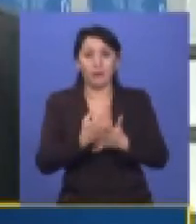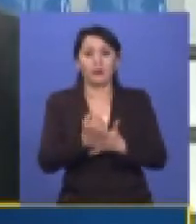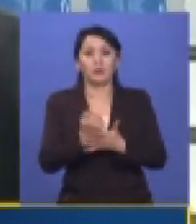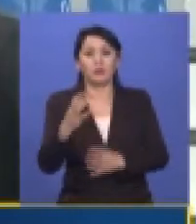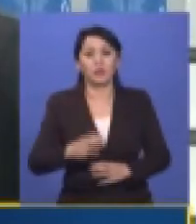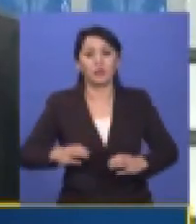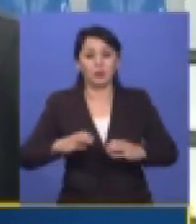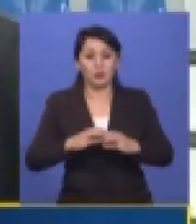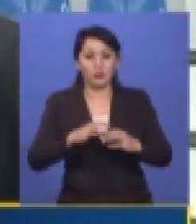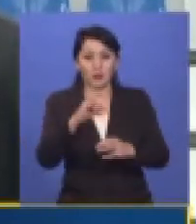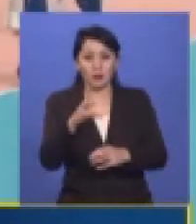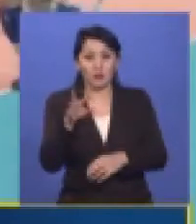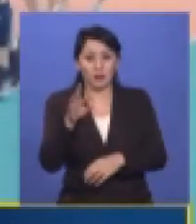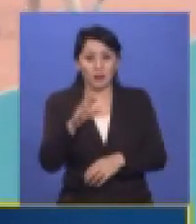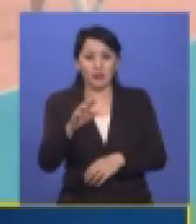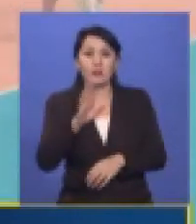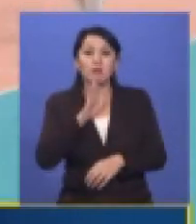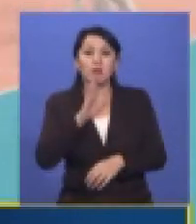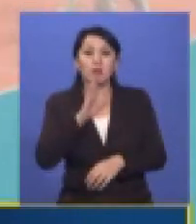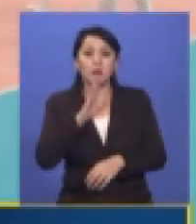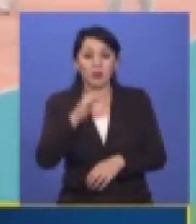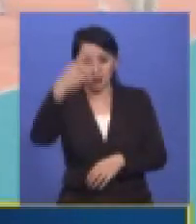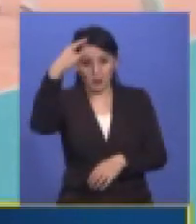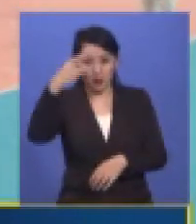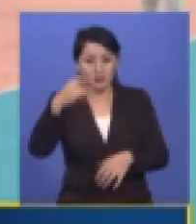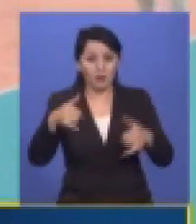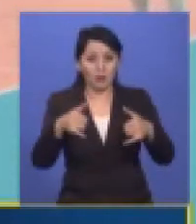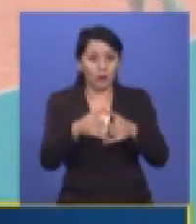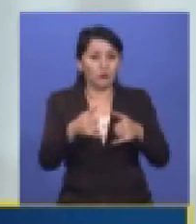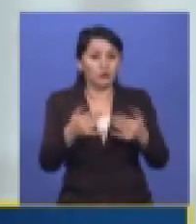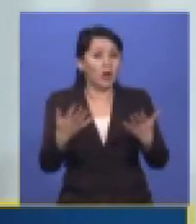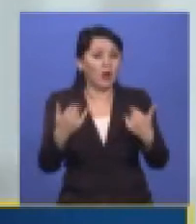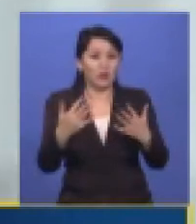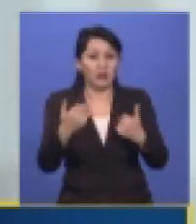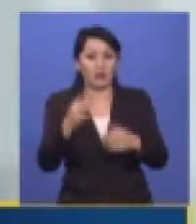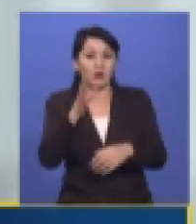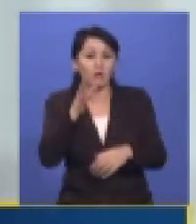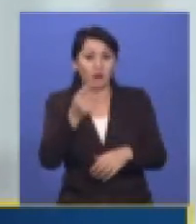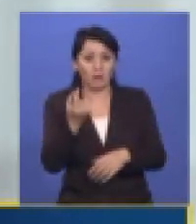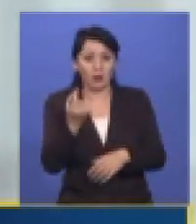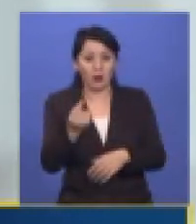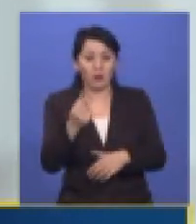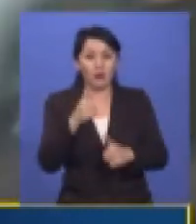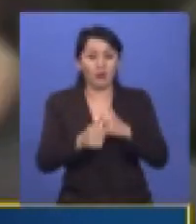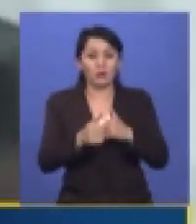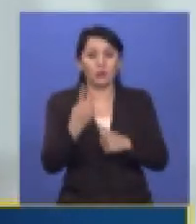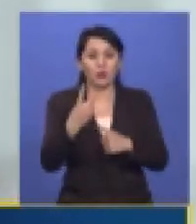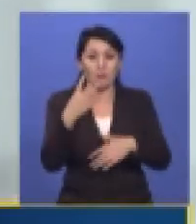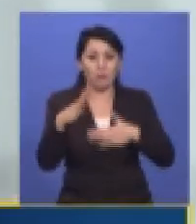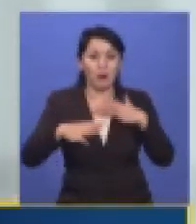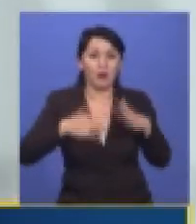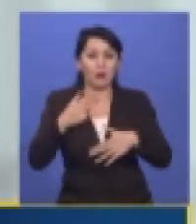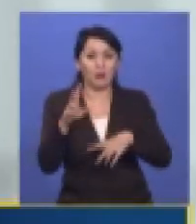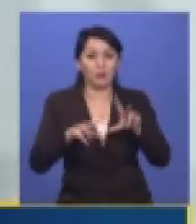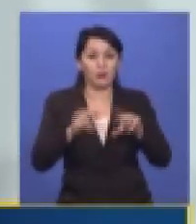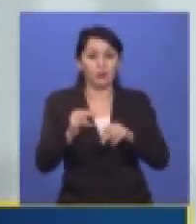тек Анастасия Коломоец келді. Қазақстан кубогынан оралған қыздардың демалуға уақыты аз. Қазір волейболшылар күніне 2 рет жаттығу жүргізіп,